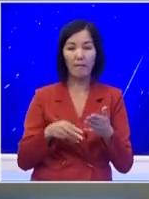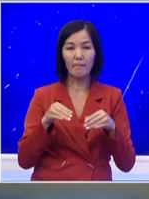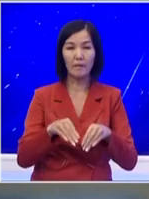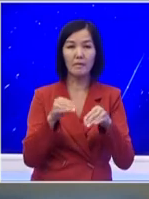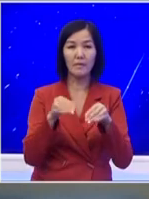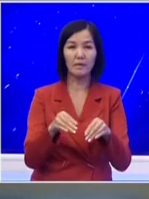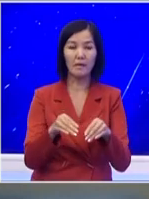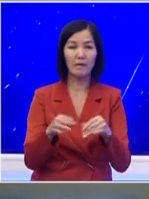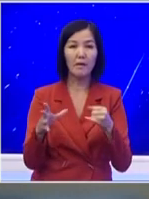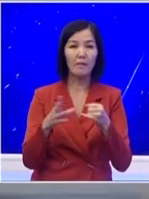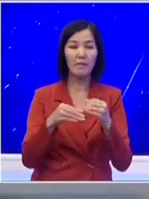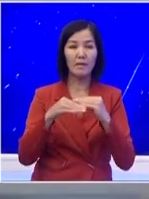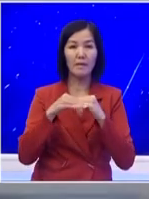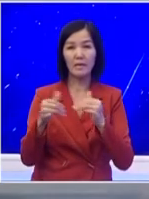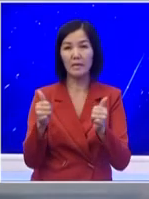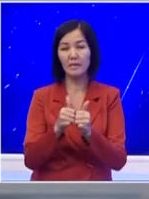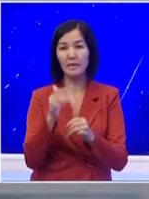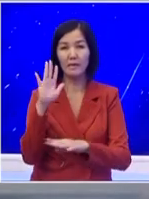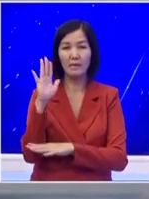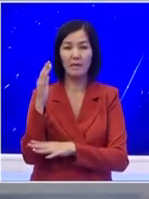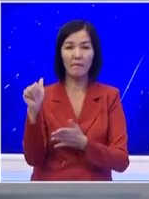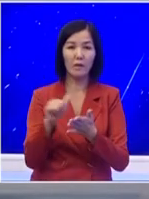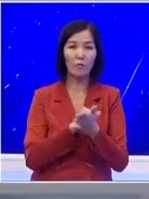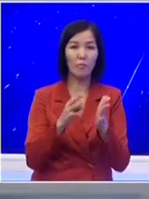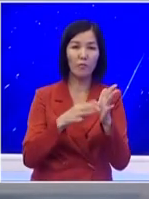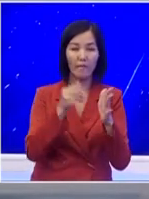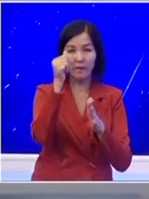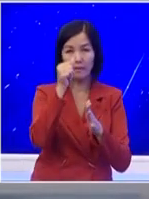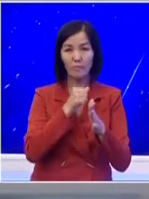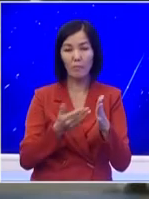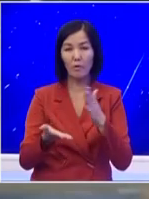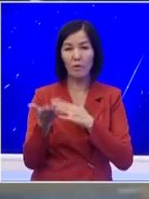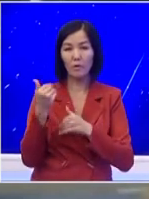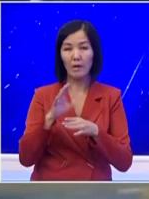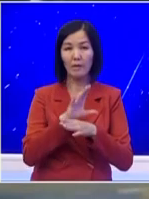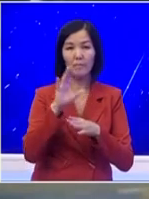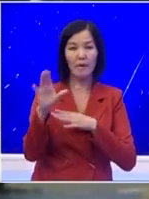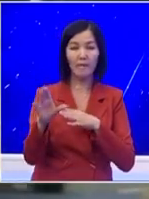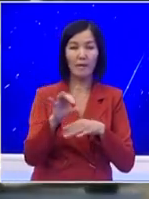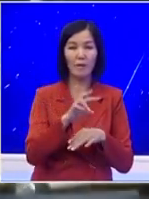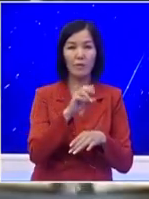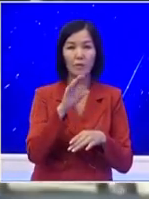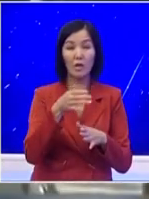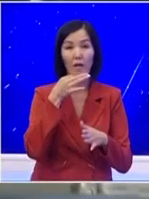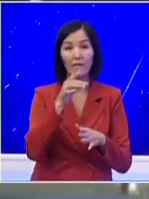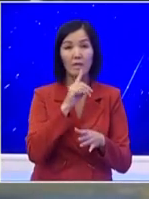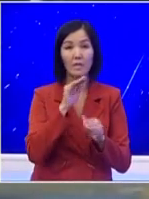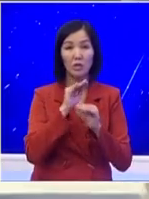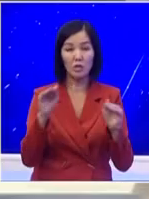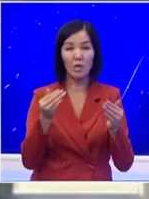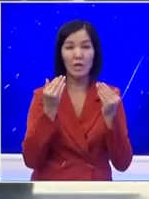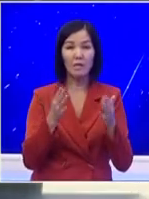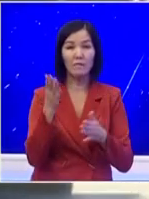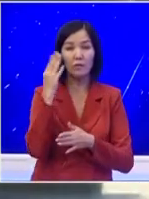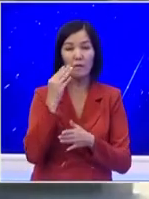и укладки асфальта вблизи деревьев. И этот документ еще 8 месяцев назад они отправили в управление юстиции. Но в ответ тишина. Сегодня в